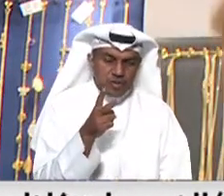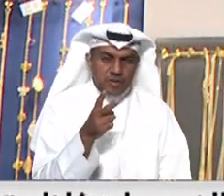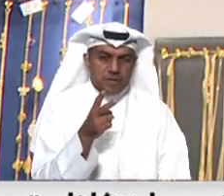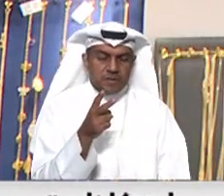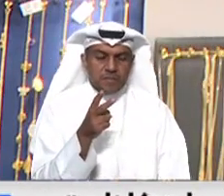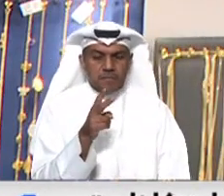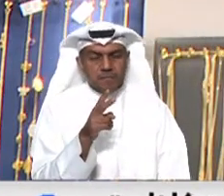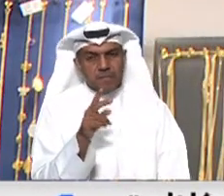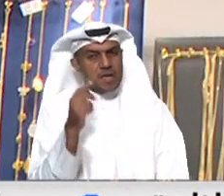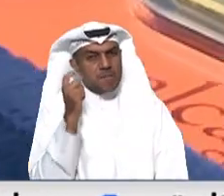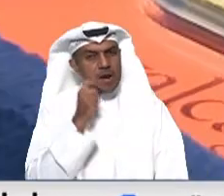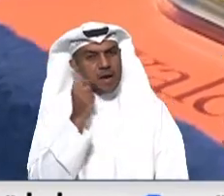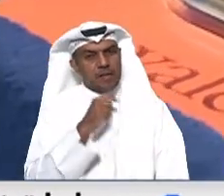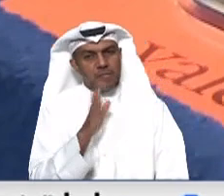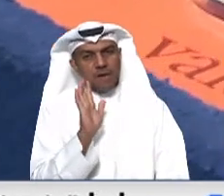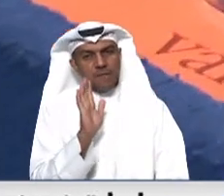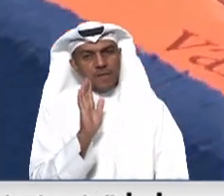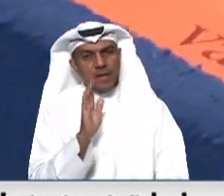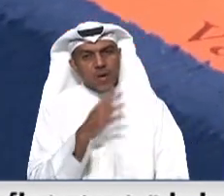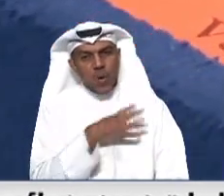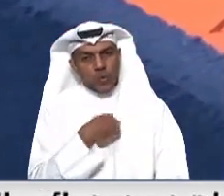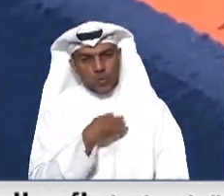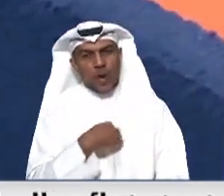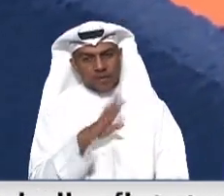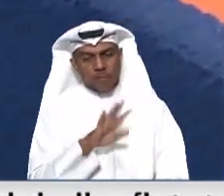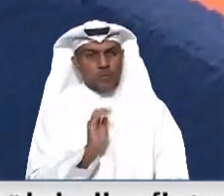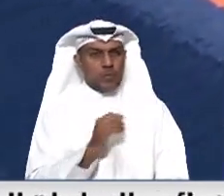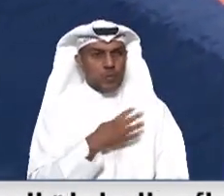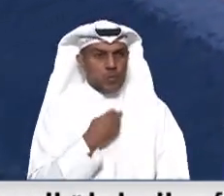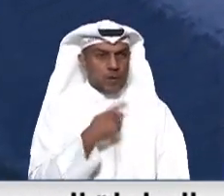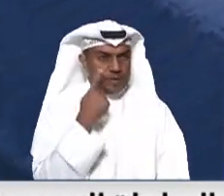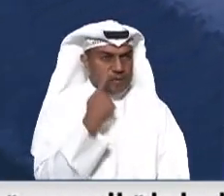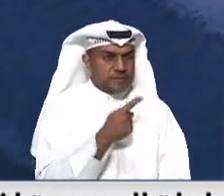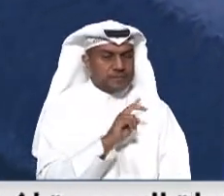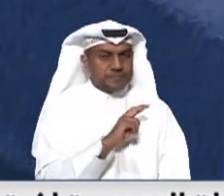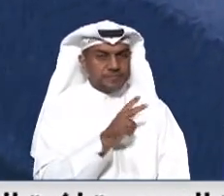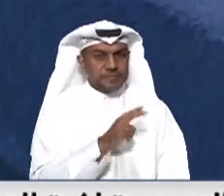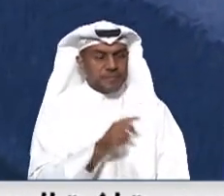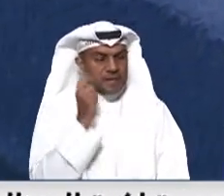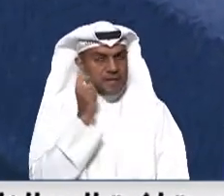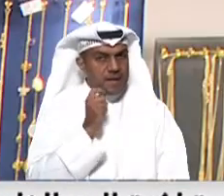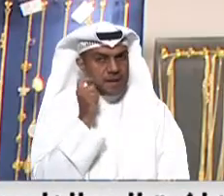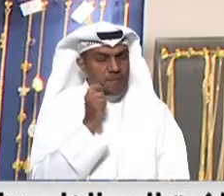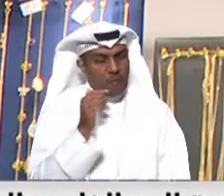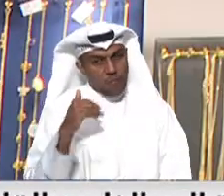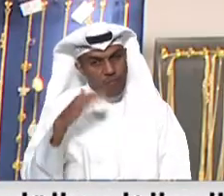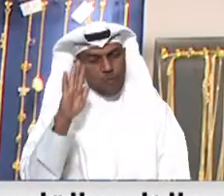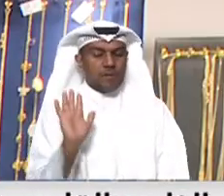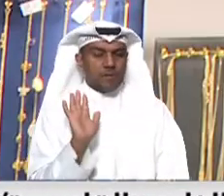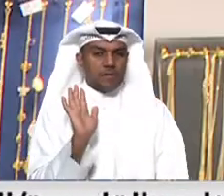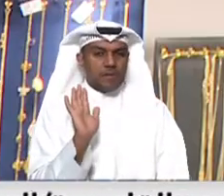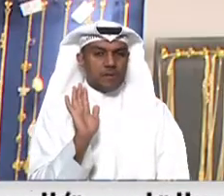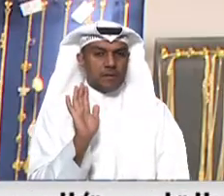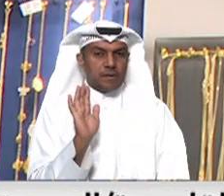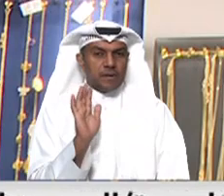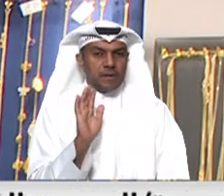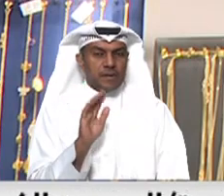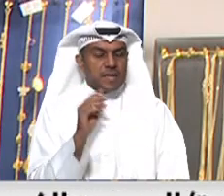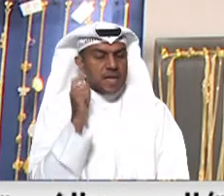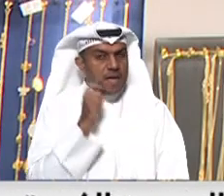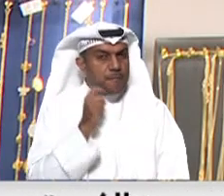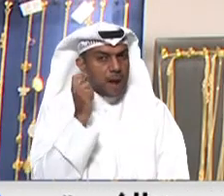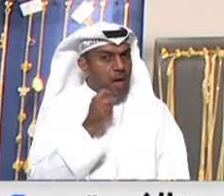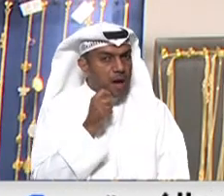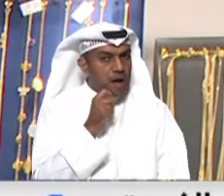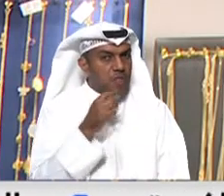في إماراتي، كله سويسري. عندك الإماراتي يبتدي من ربع كيلو صاعد، دائما الإماراتي